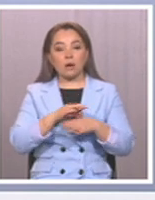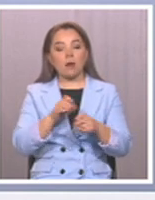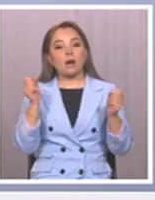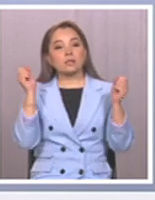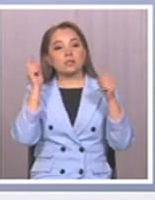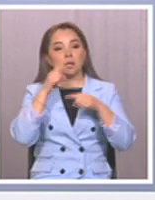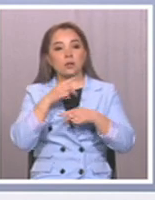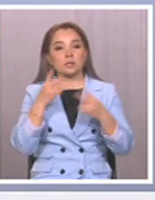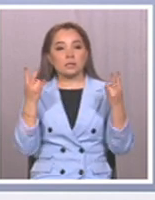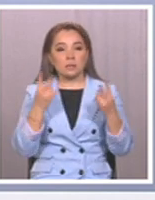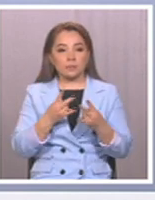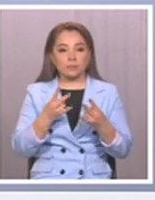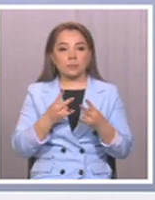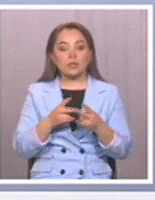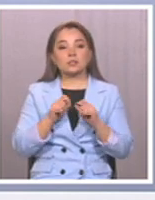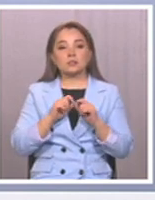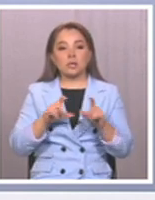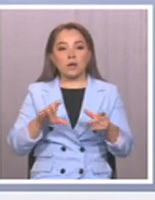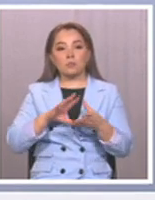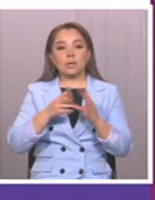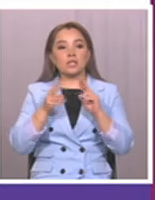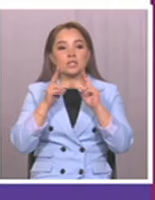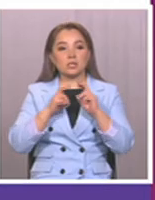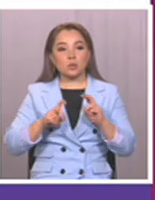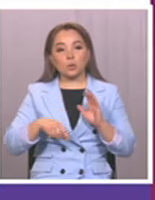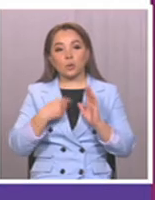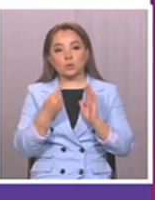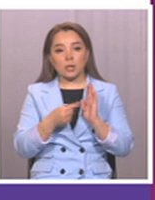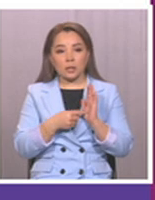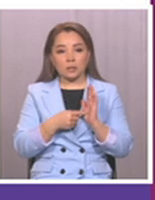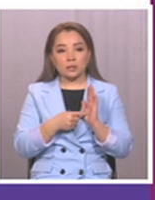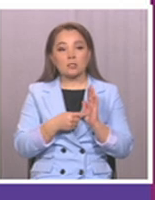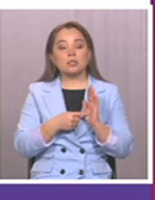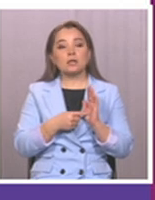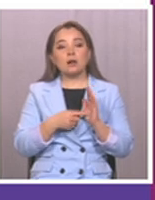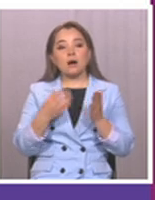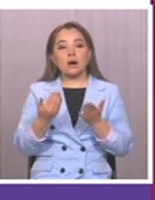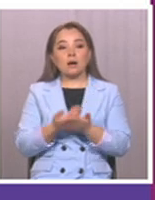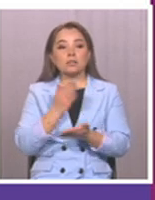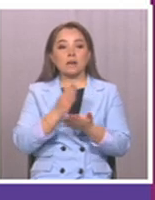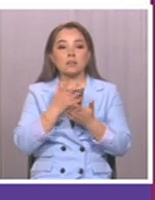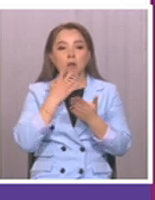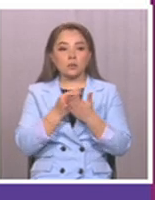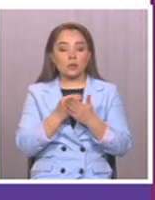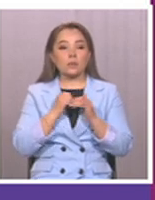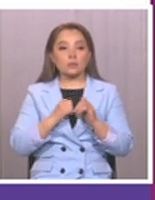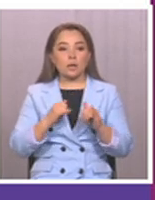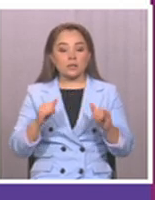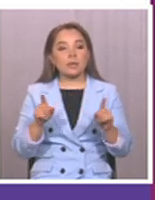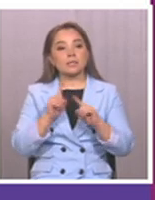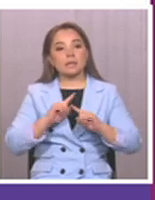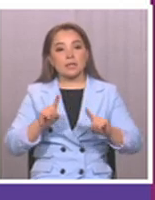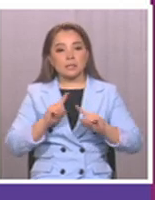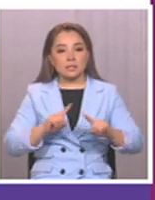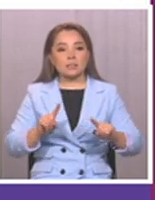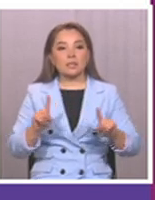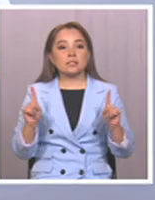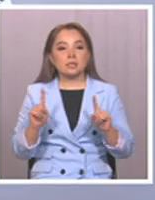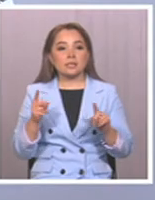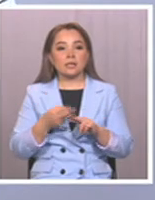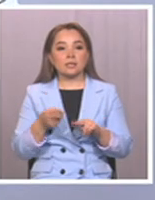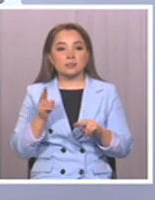анықтайсыздар. Сабағымыздың зерттеу сұрағы «Қайта өрлеу дәуірінің ерекшелігі неде?»